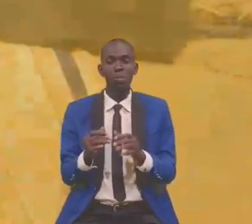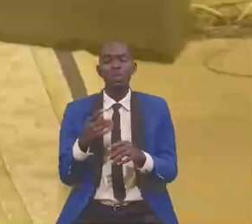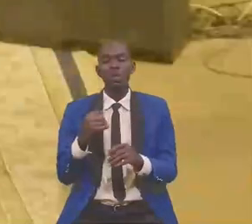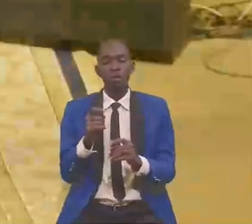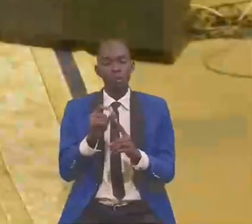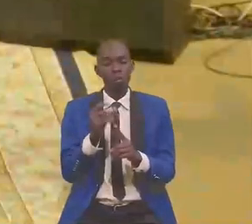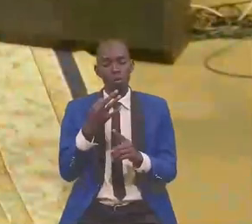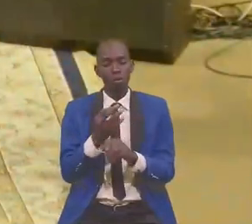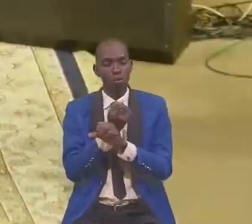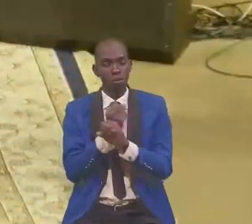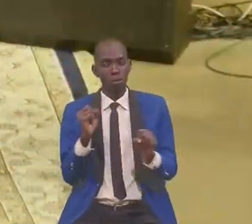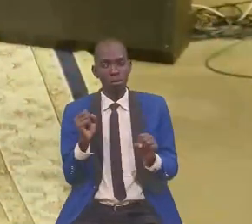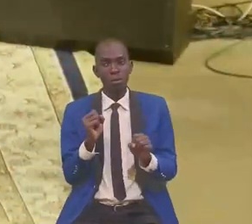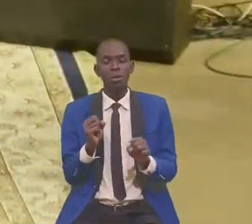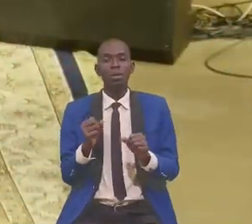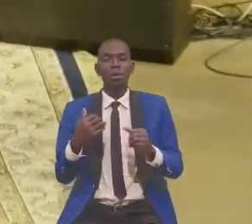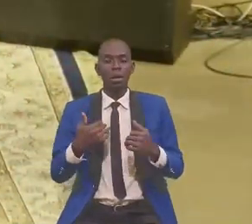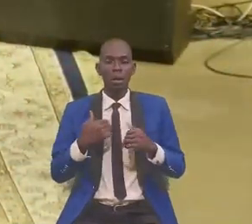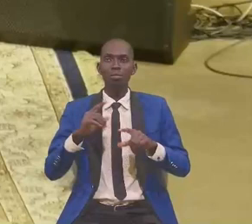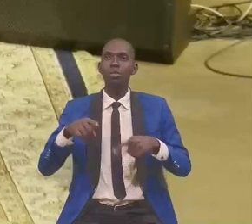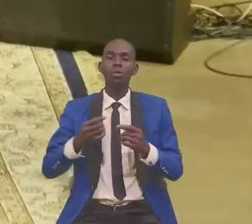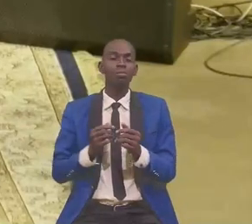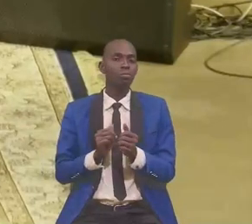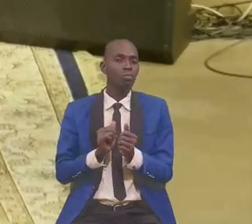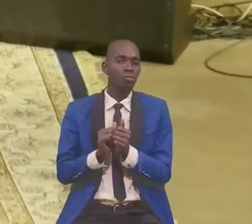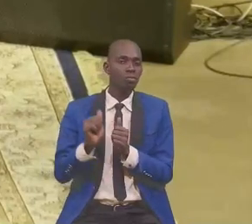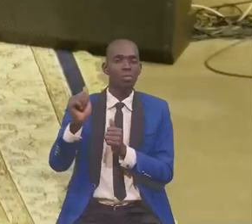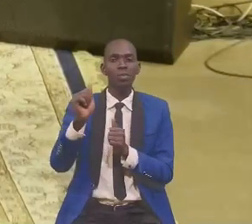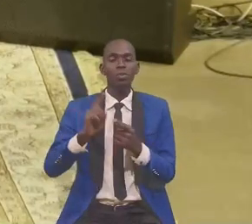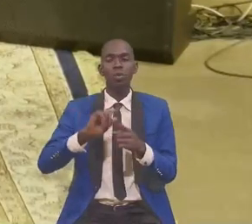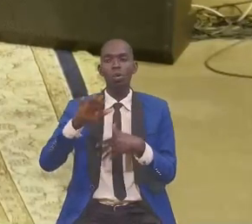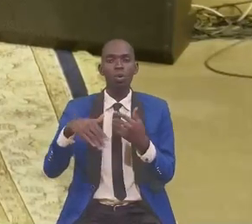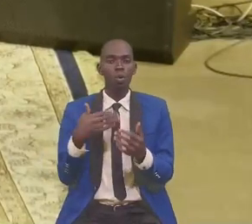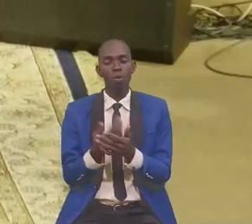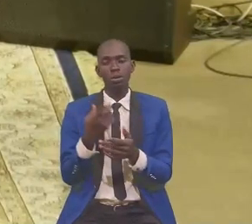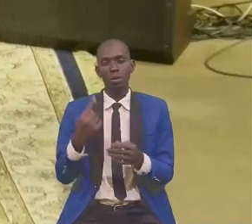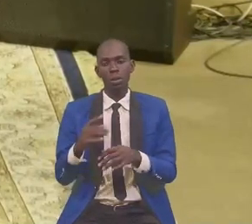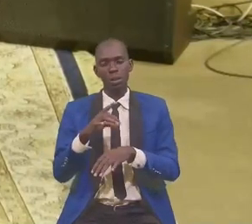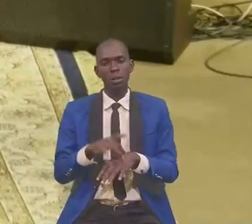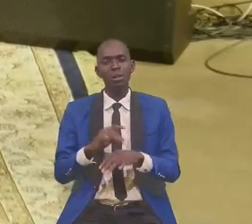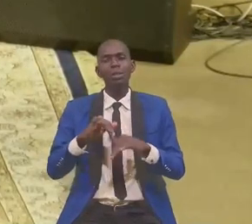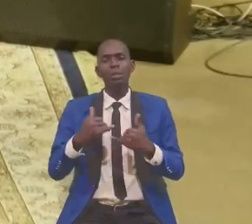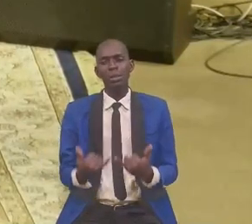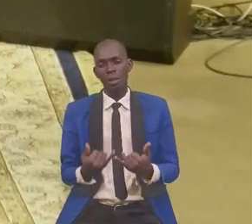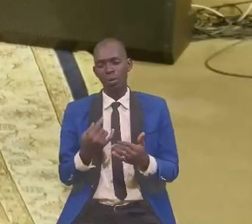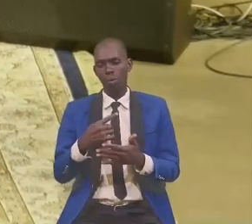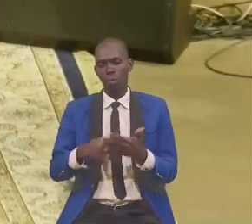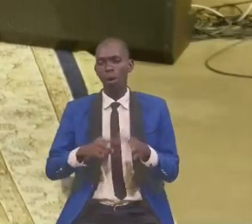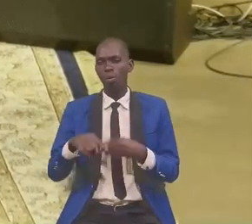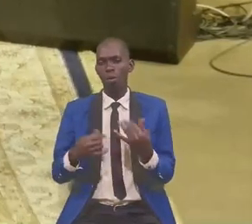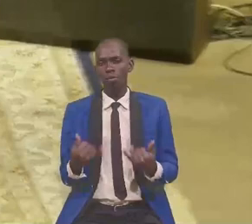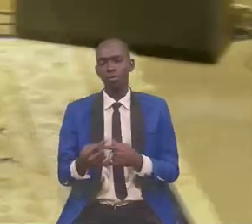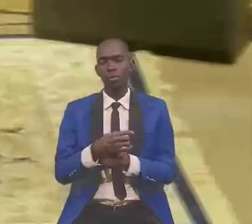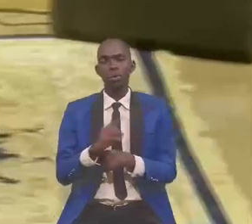leur parole est allée jusqu'aux extrémités de la terre. Et aujourd'hui, quand la possibilité ou les possibilités sont